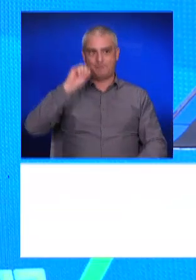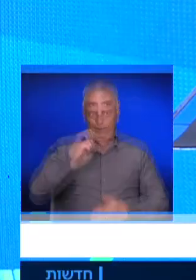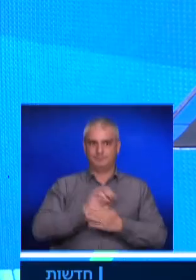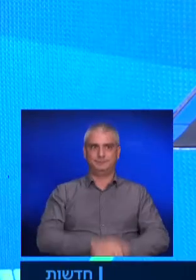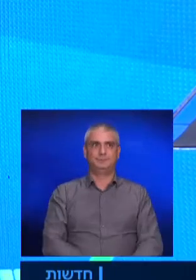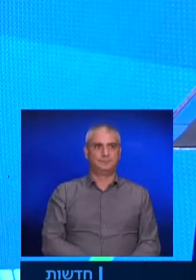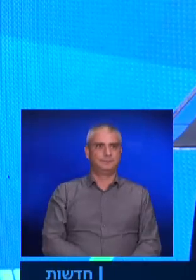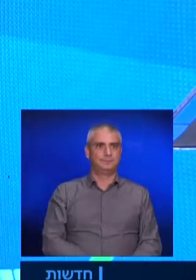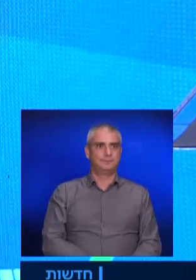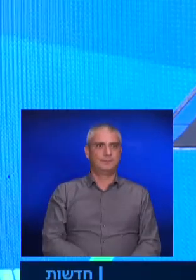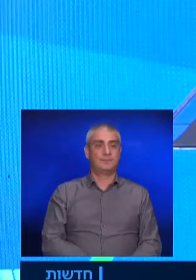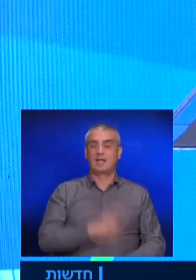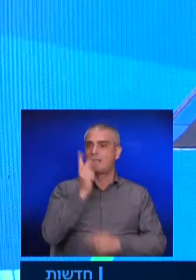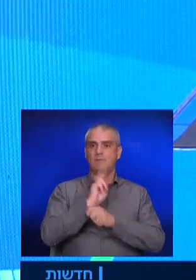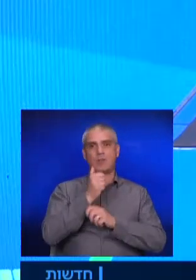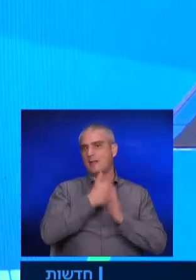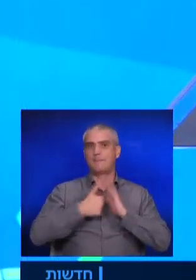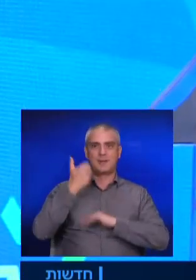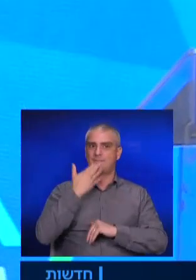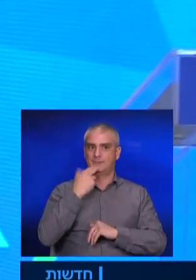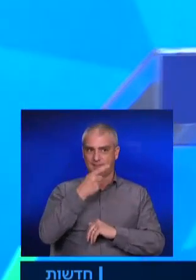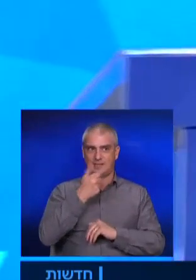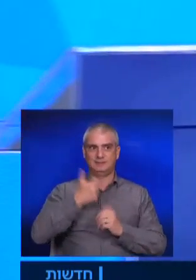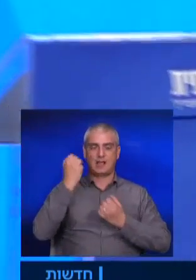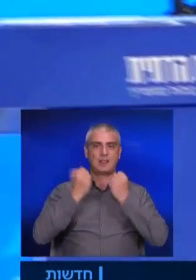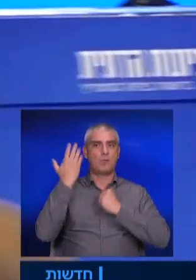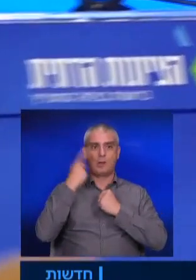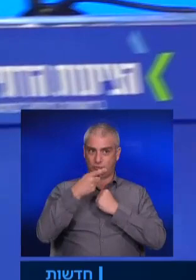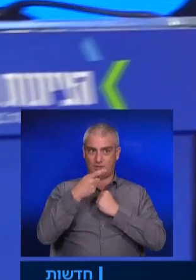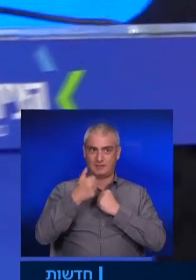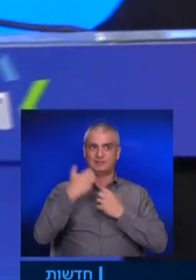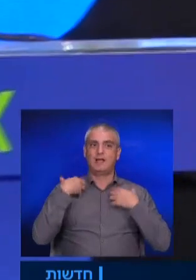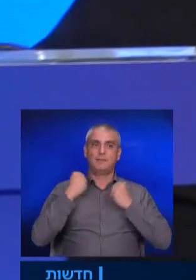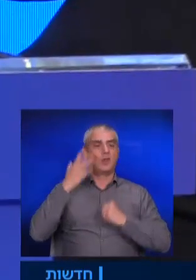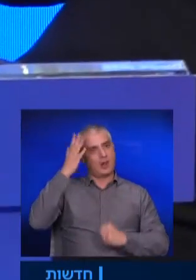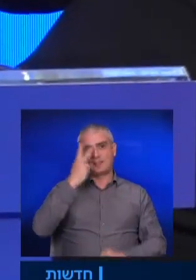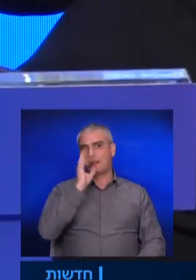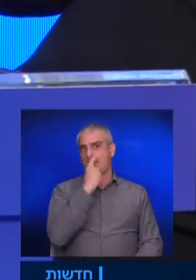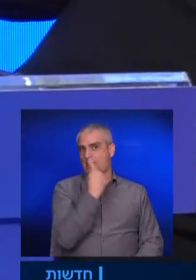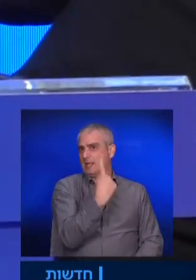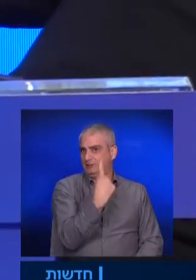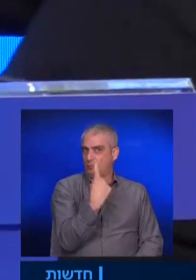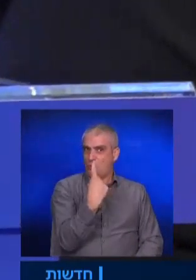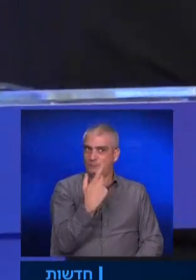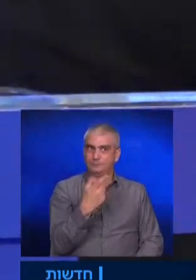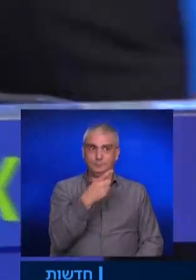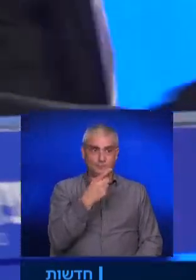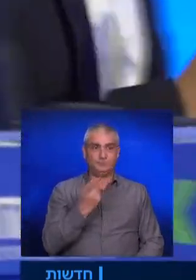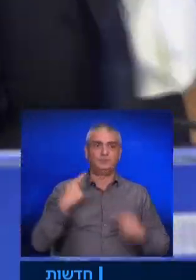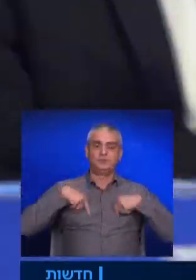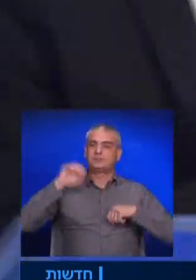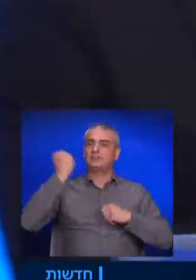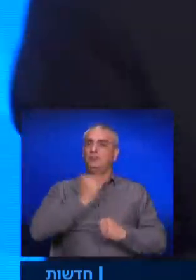הוא אחד הפוליטיקאים הבכירים בישראל, שר התחבורה לשעבר ושר הביטחון לעתיד. בעיני עצמו, יושב ראש הציונות הדתית בצלאל